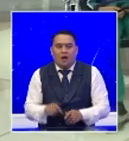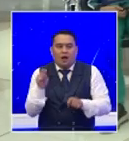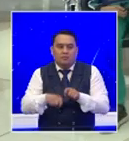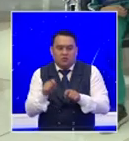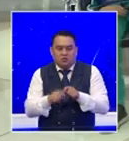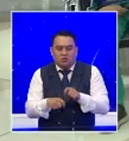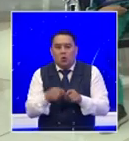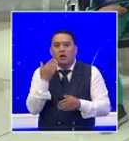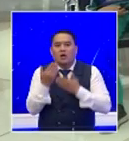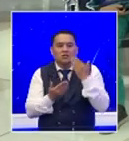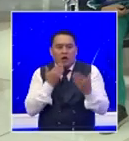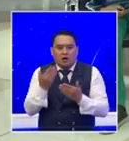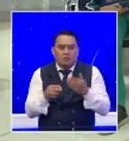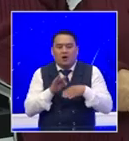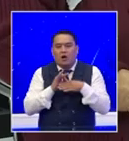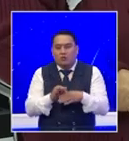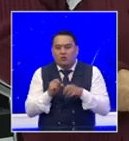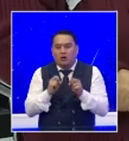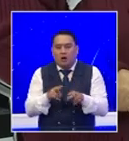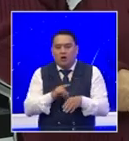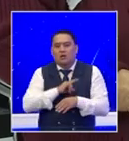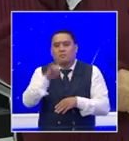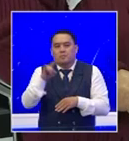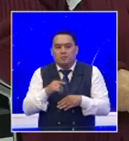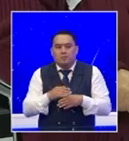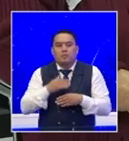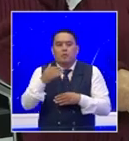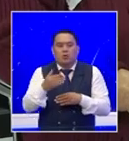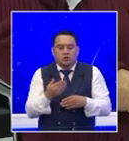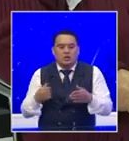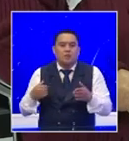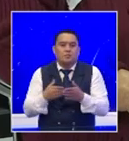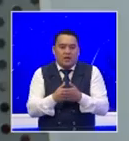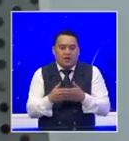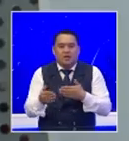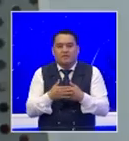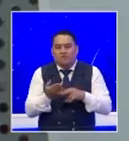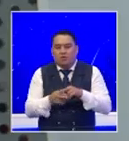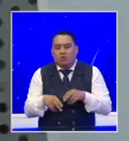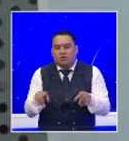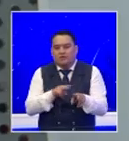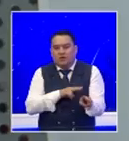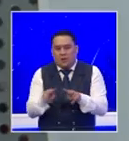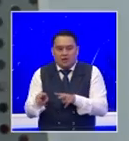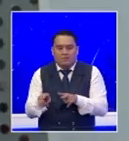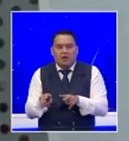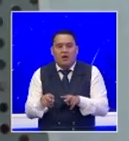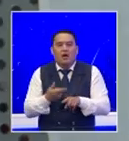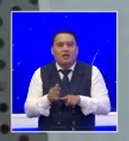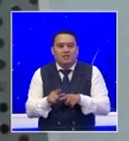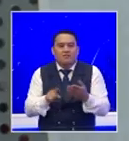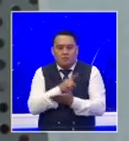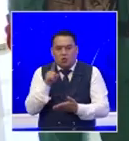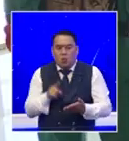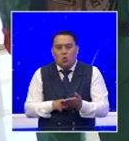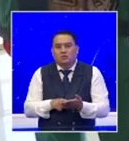Обследование и анкетирование пассажиры проходят как перед вылетом, так и после. То есть безопасности уделяется колоссальное внимание. Эти вопросы во